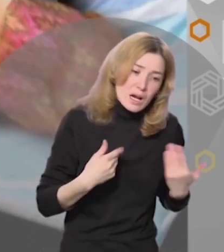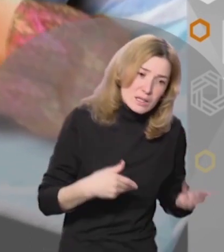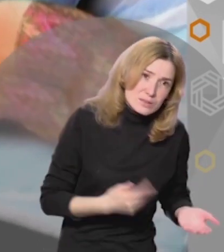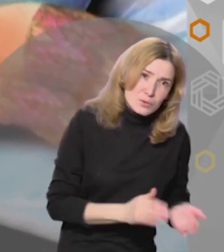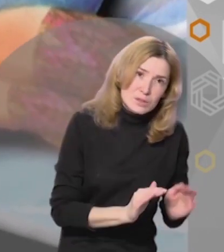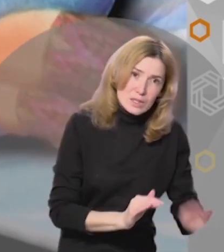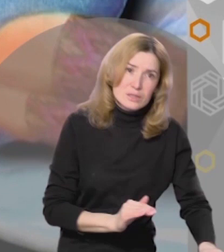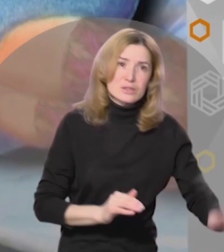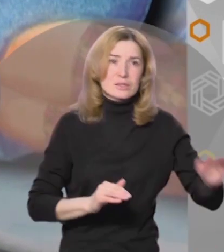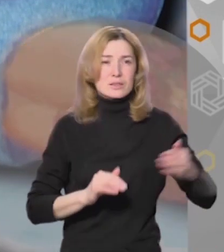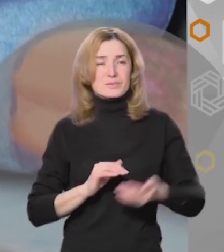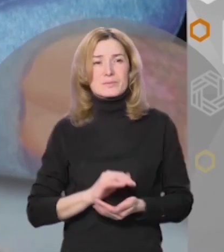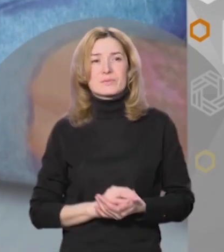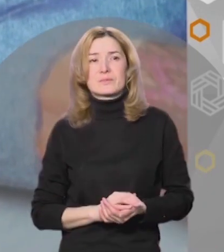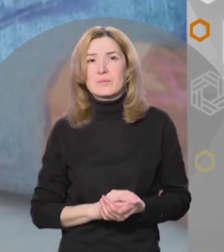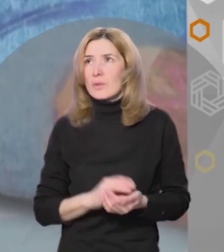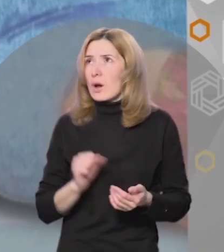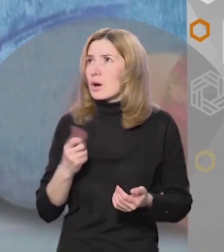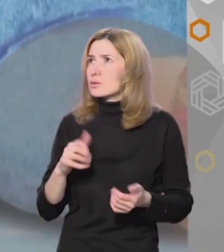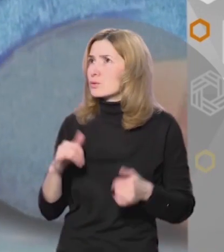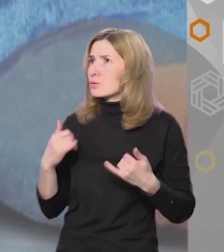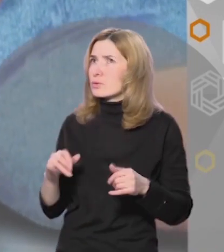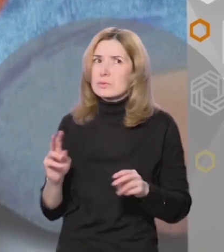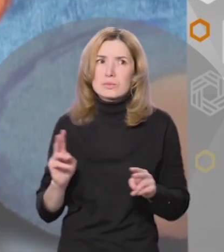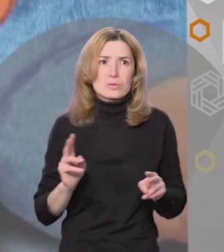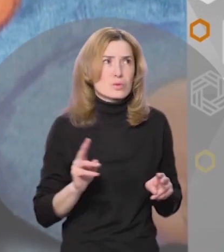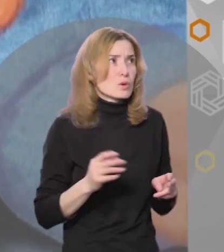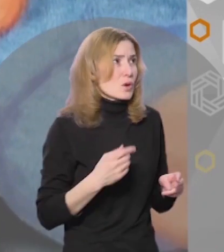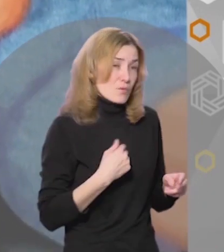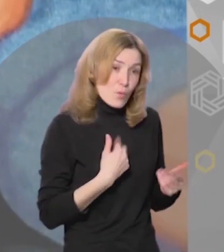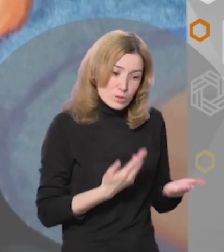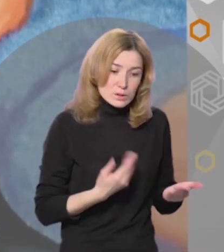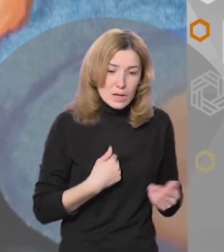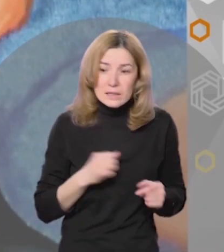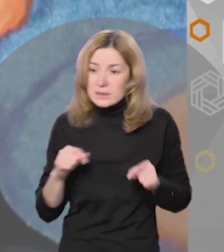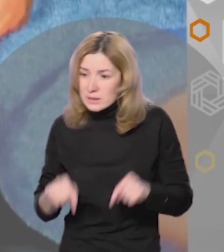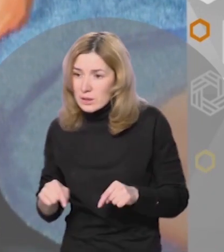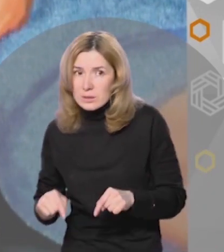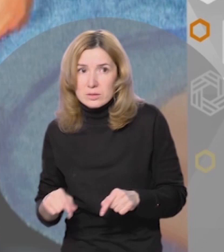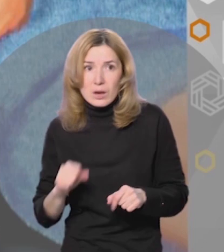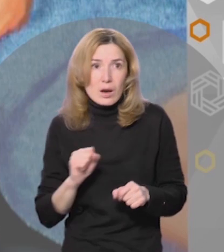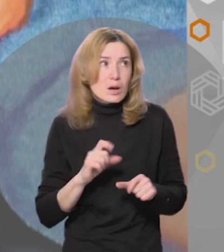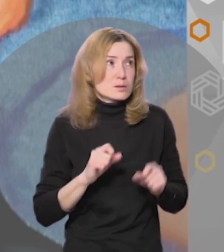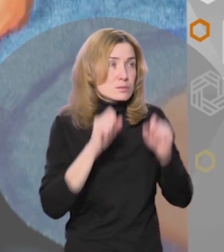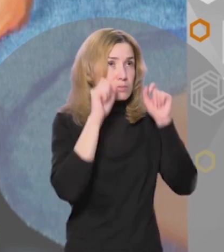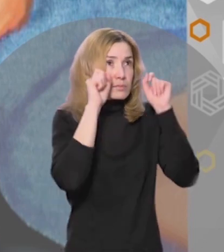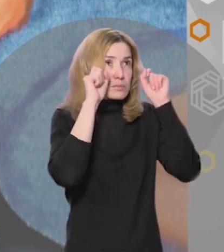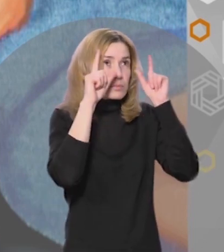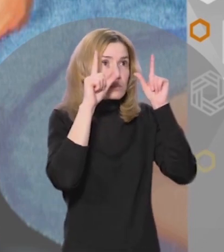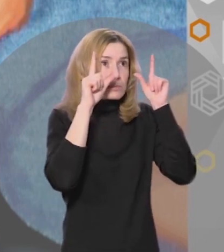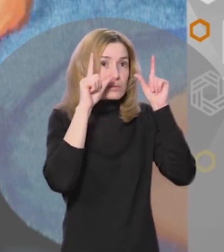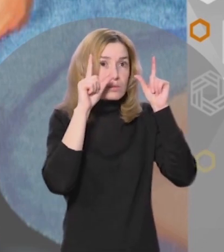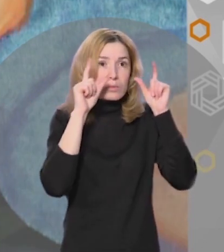«Здравствуй, деточка! Ты меня звала? Вот, я и здесь!» Ася открыла